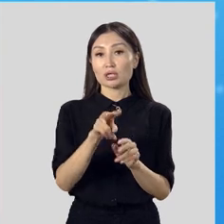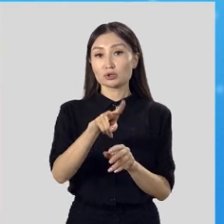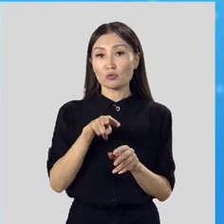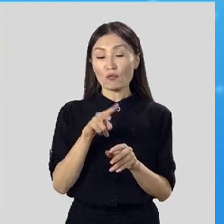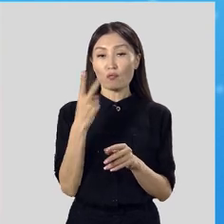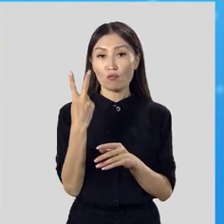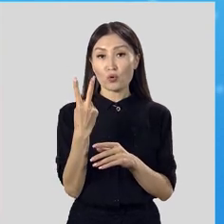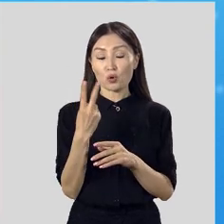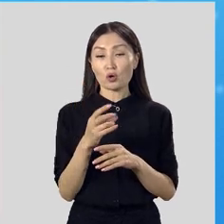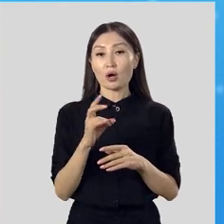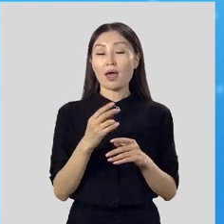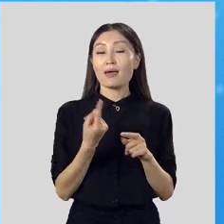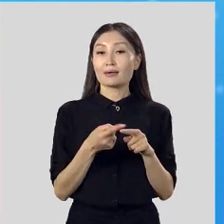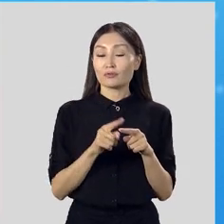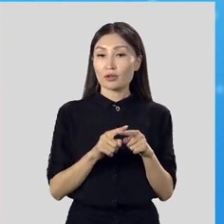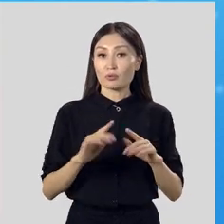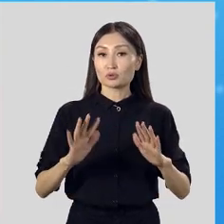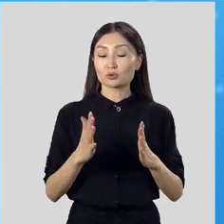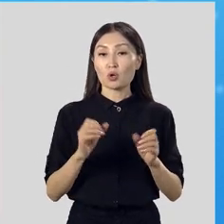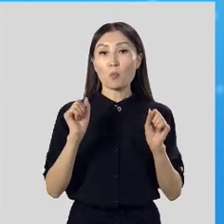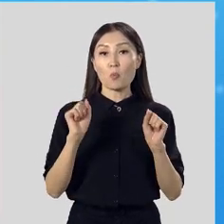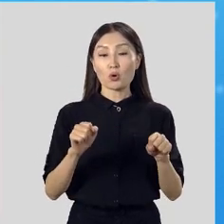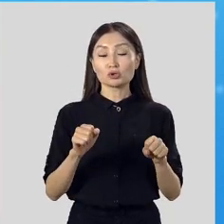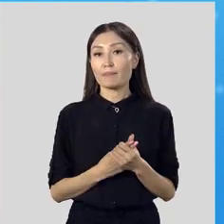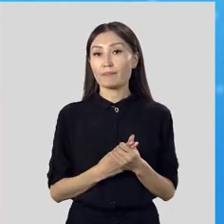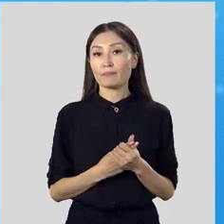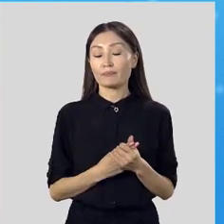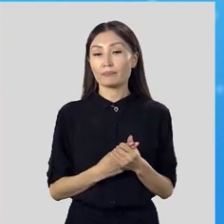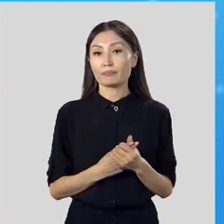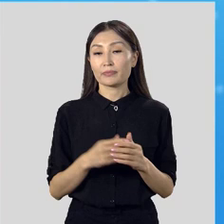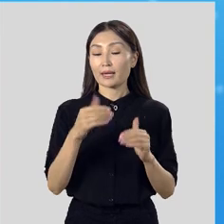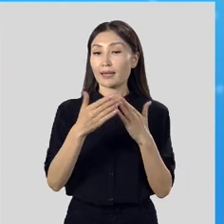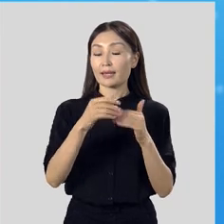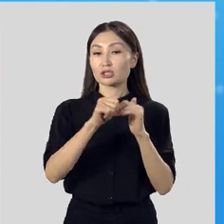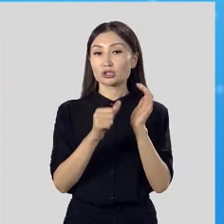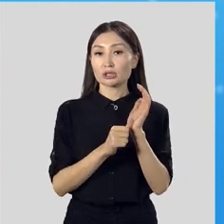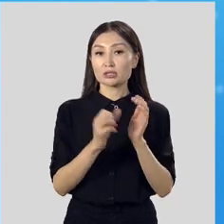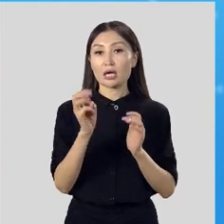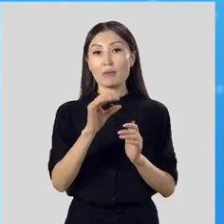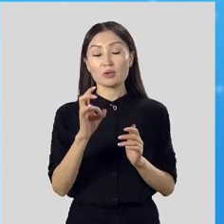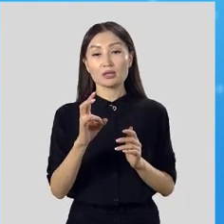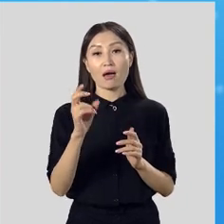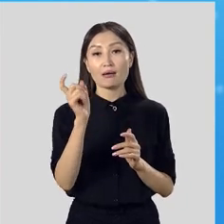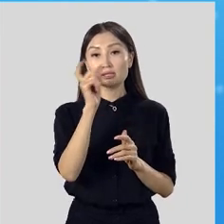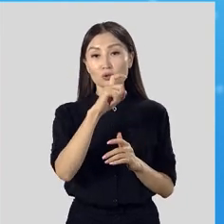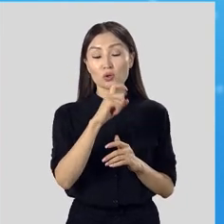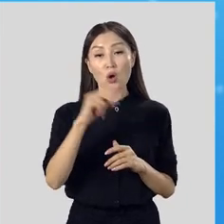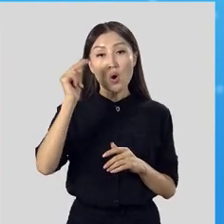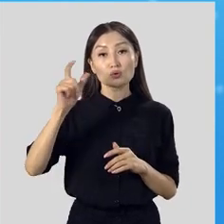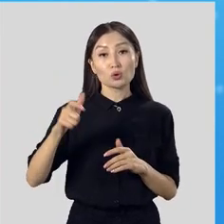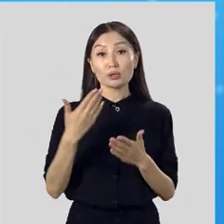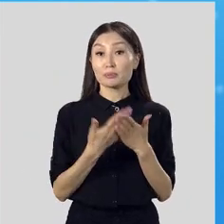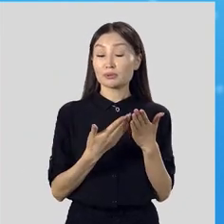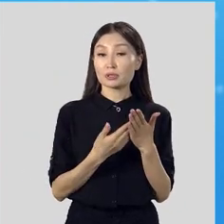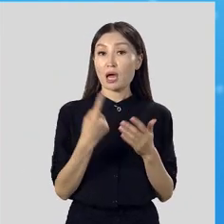2 нуклеотидов, то в этом случае можно закодировать 16 аминокислот. Ученые предположили,